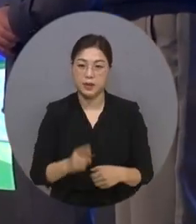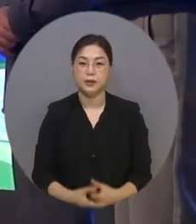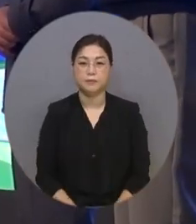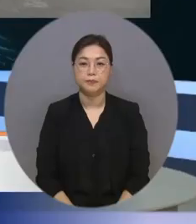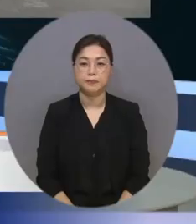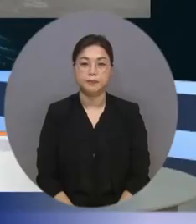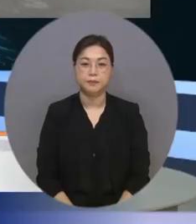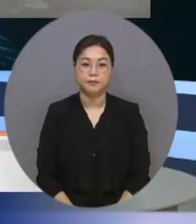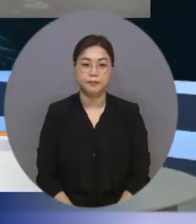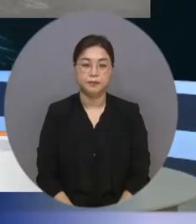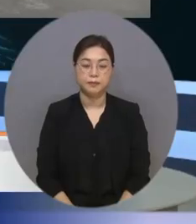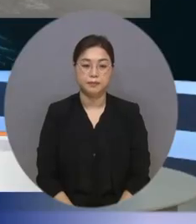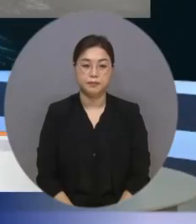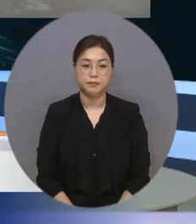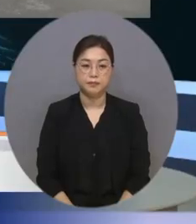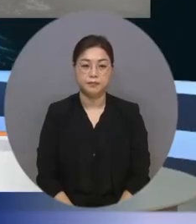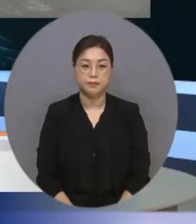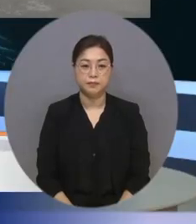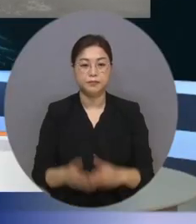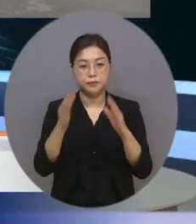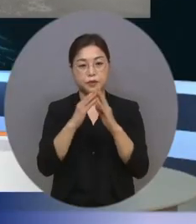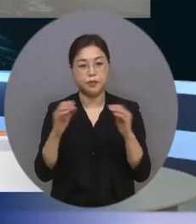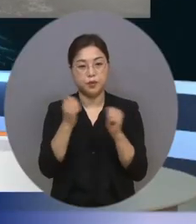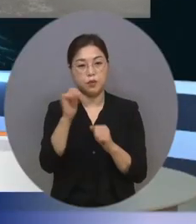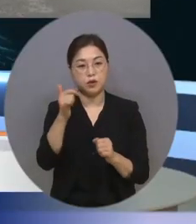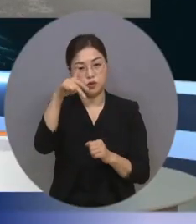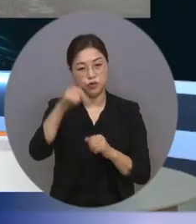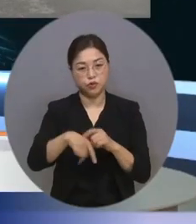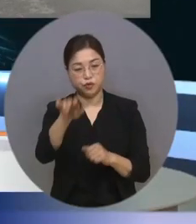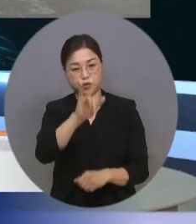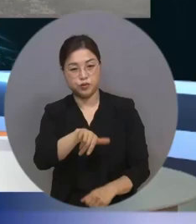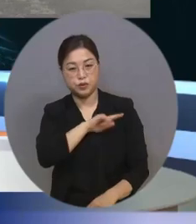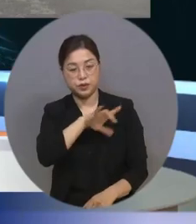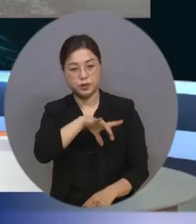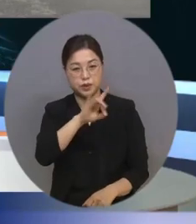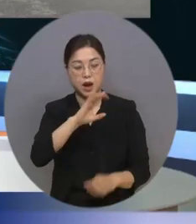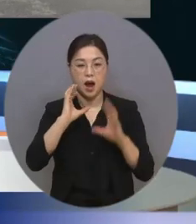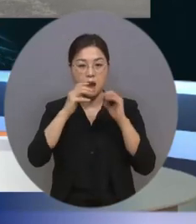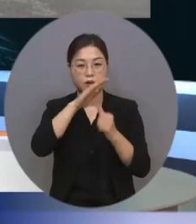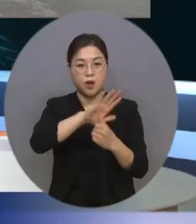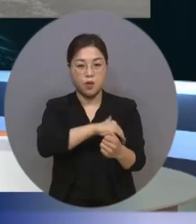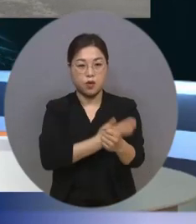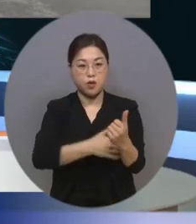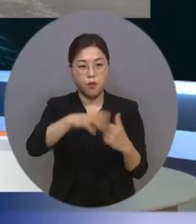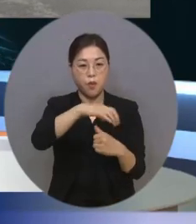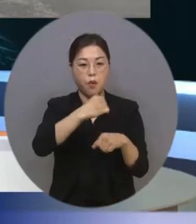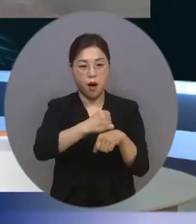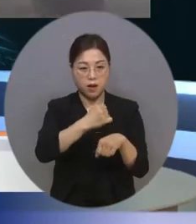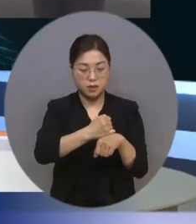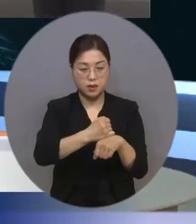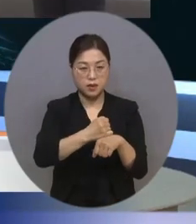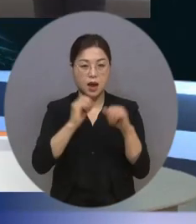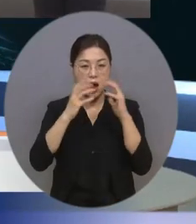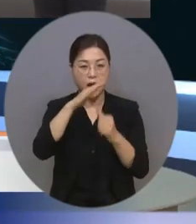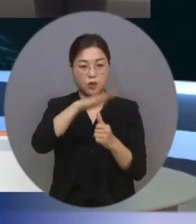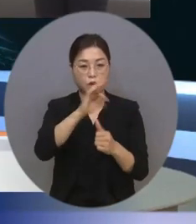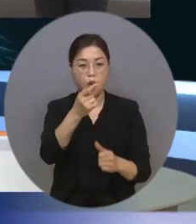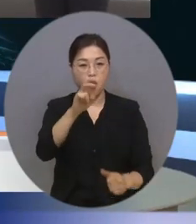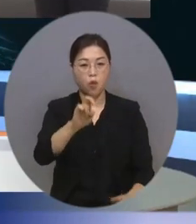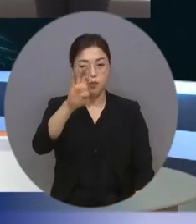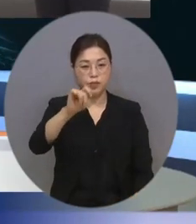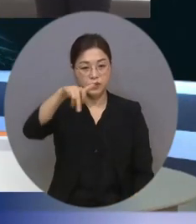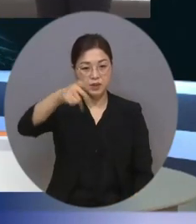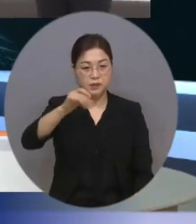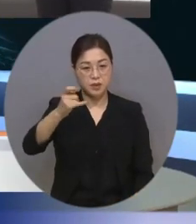이종석입니다. 전북 완주군에 전국 최초로 아동의 권리를 보호하는 아동 옴부즈퍼슨 전담